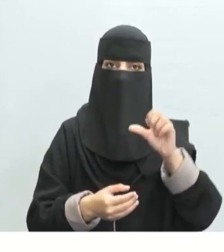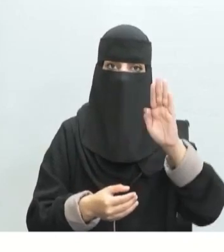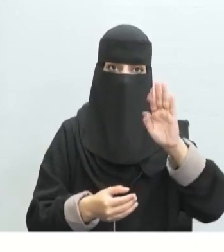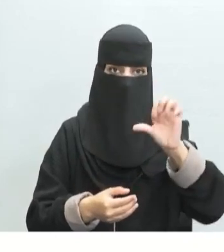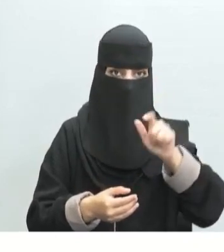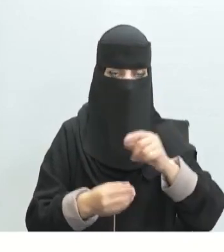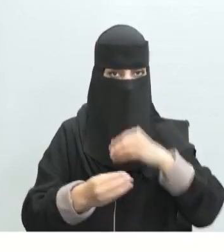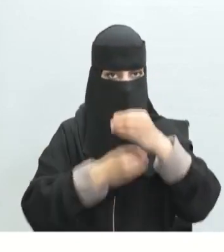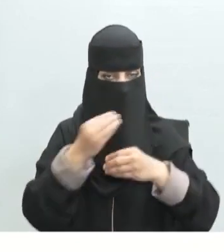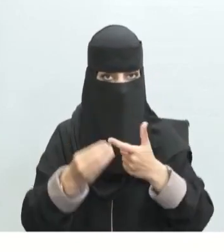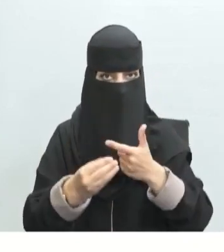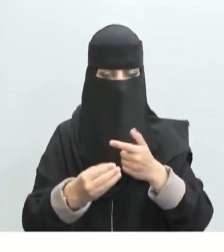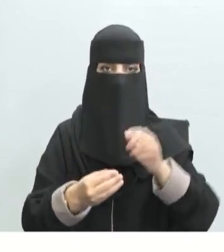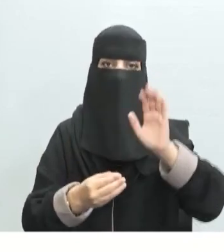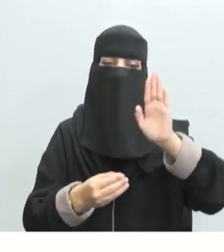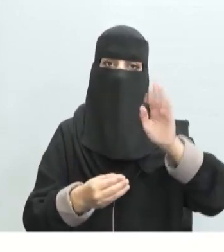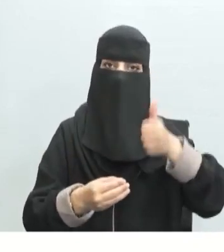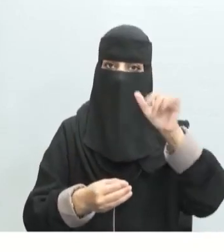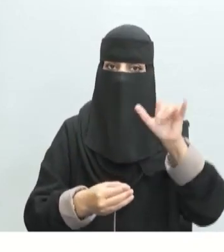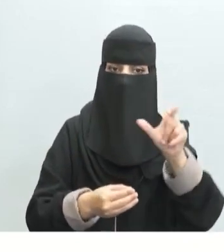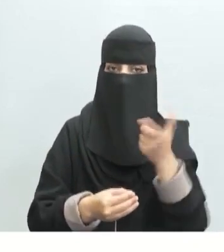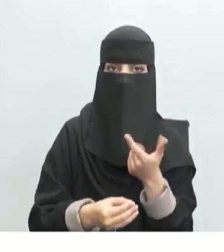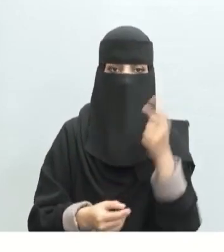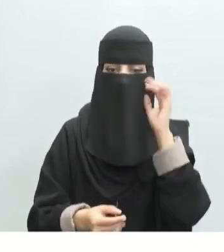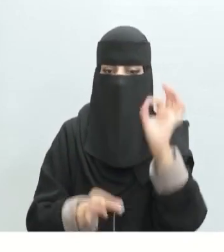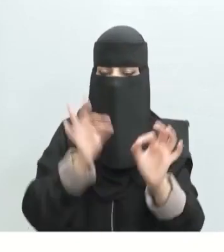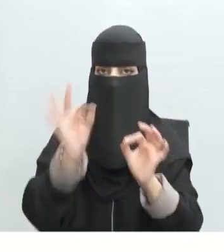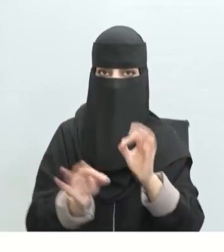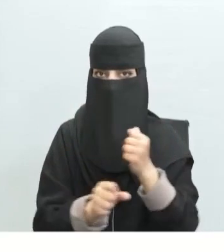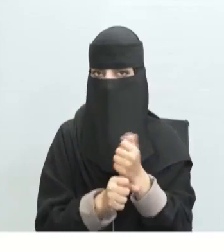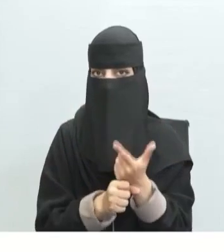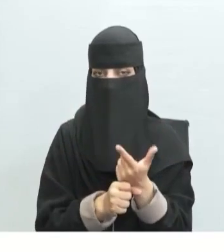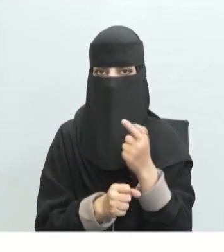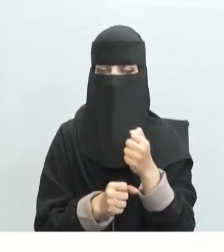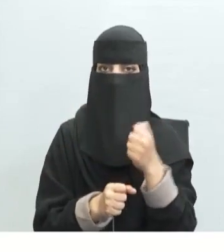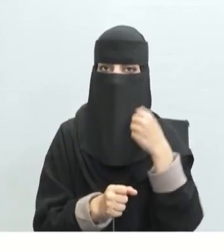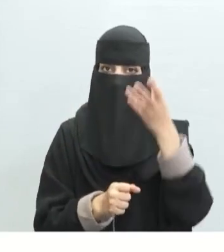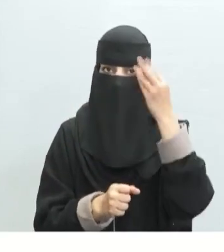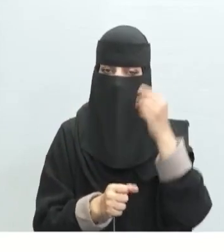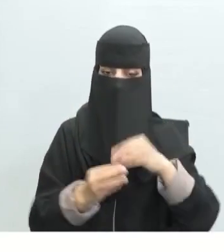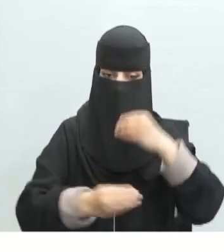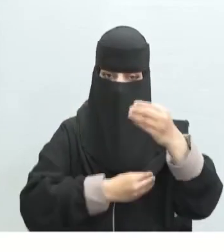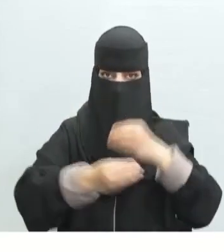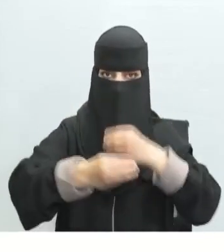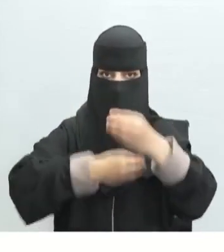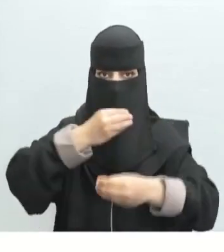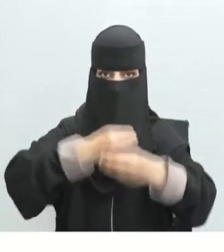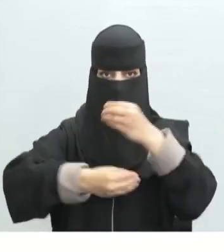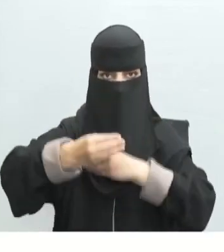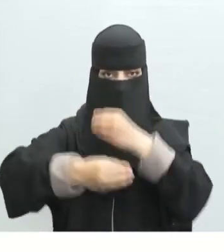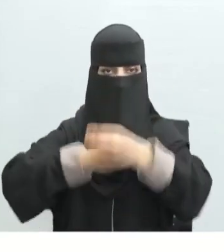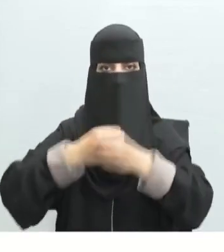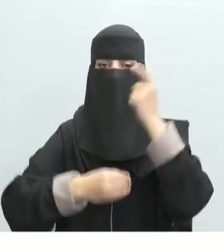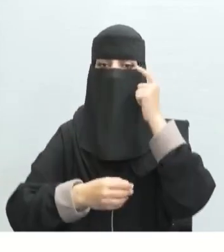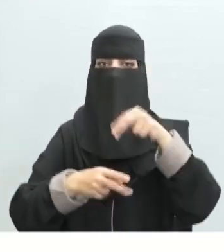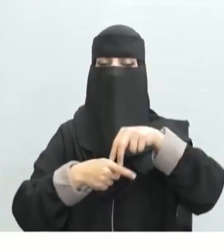تعرف انت وده م تعرف الكوساين وتبغى السك مثلا كل ما عليك انك تسويها انك ايش انك تقلب هذه الداله